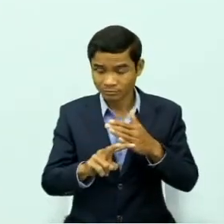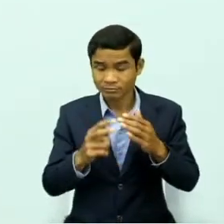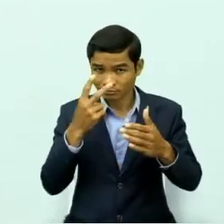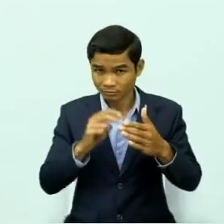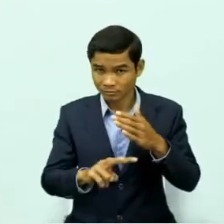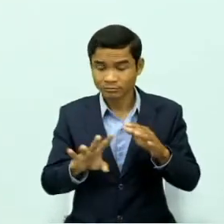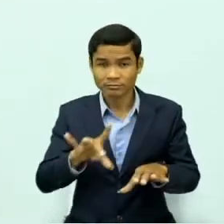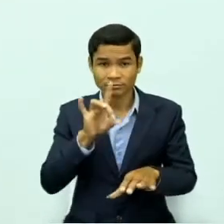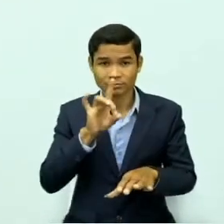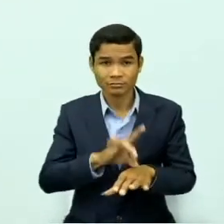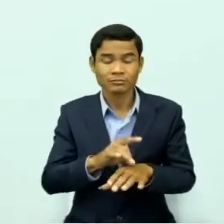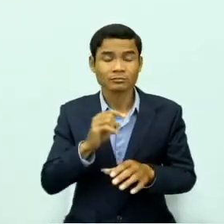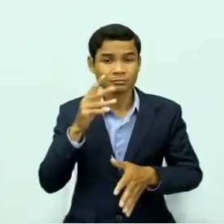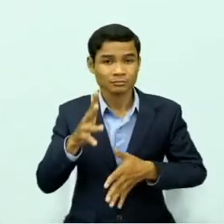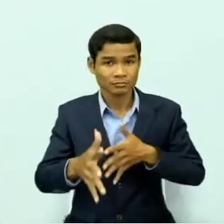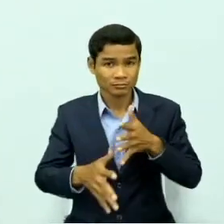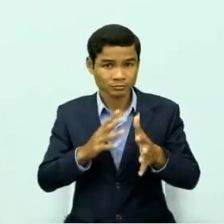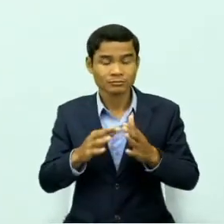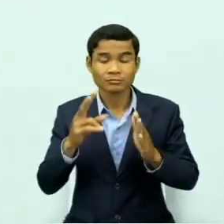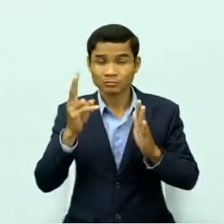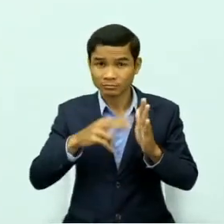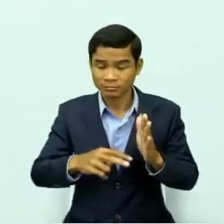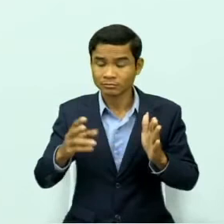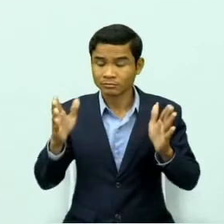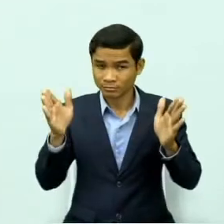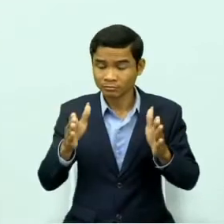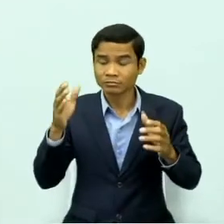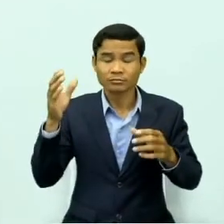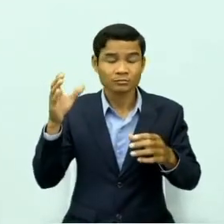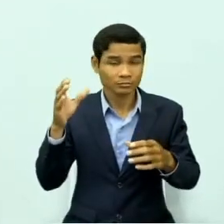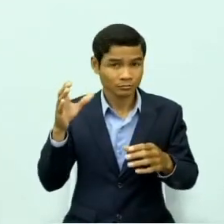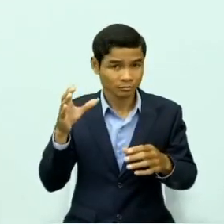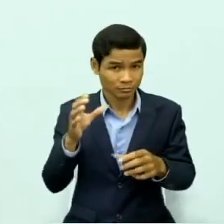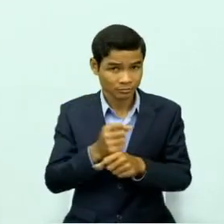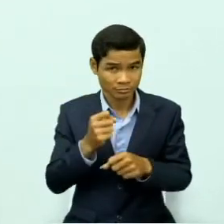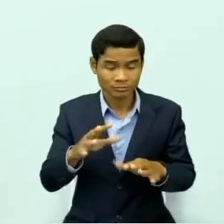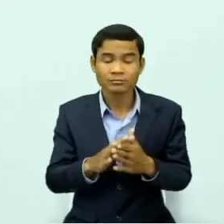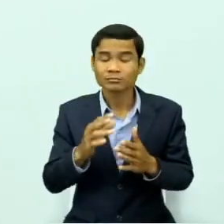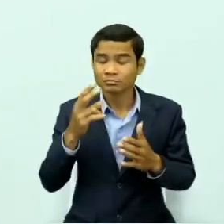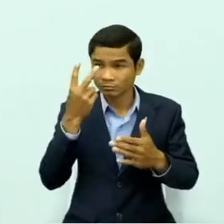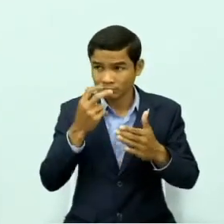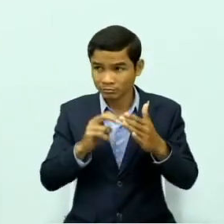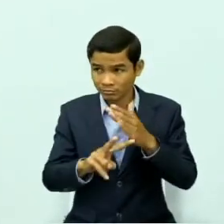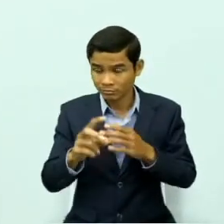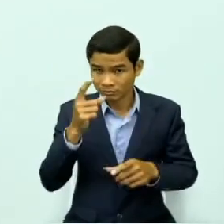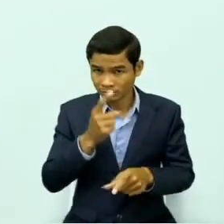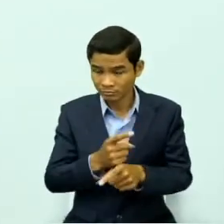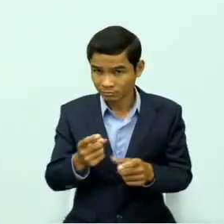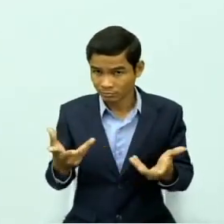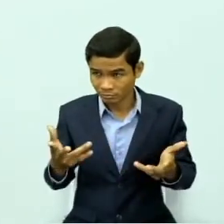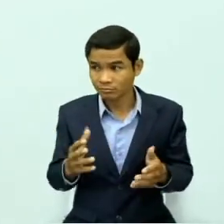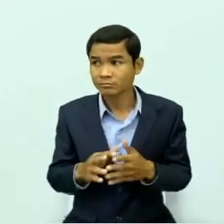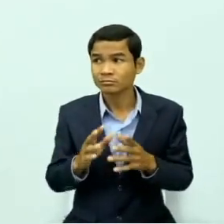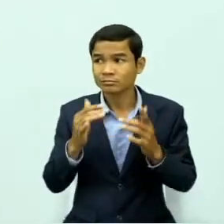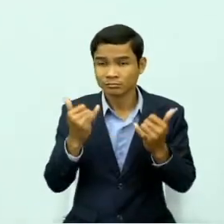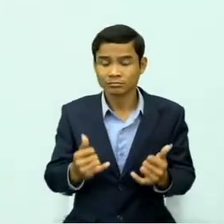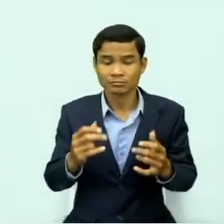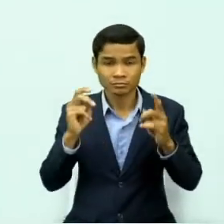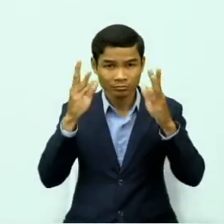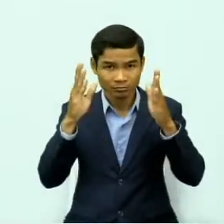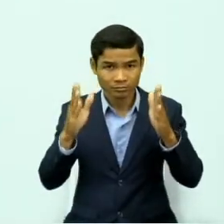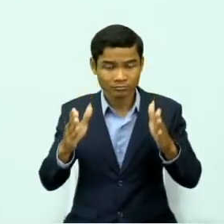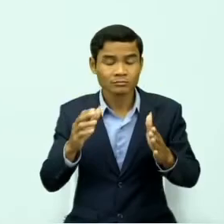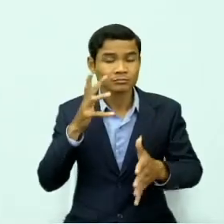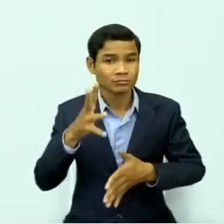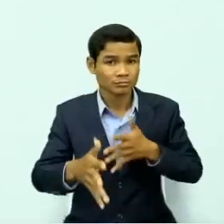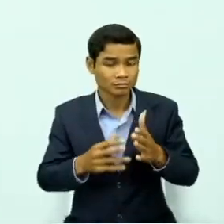đại dương an ạ tự bọt chóp hai dương chà bệnh thiệp mới ta con tụt tí trăm trai đá rửa tì chà ai lấy nè cổ bằng hành ạ tự